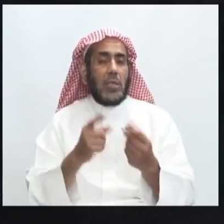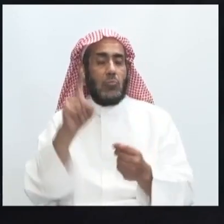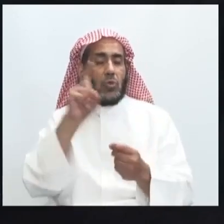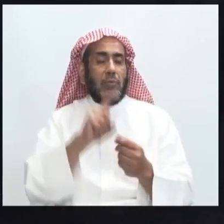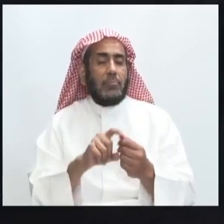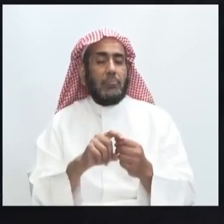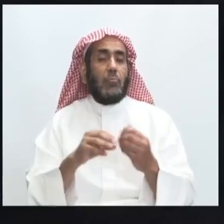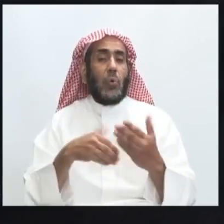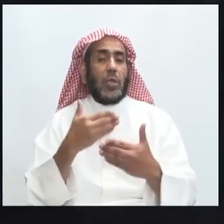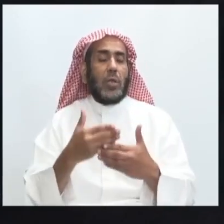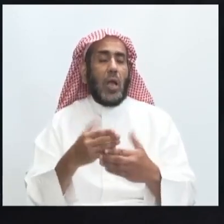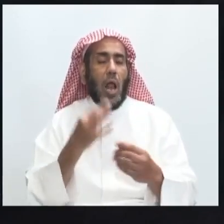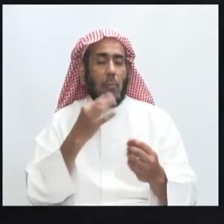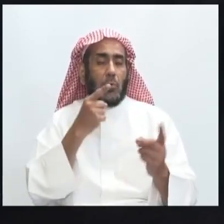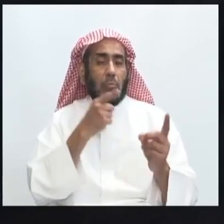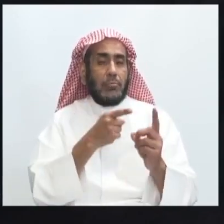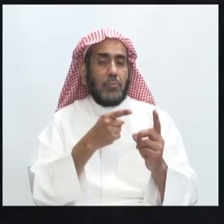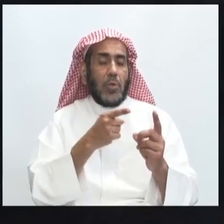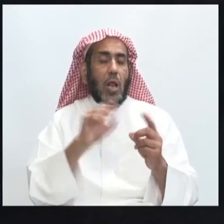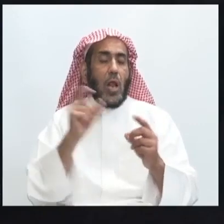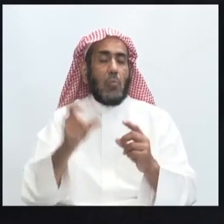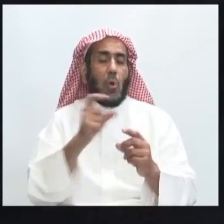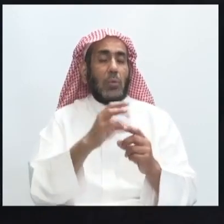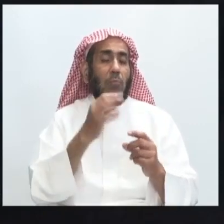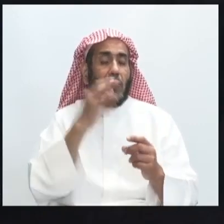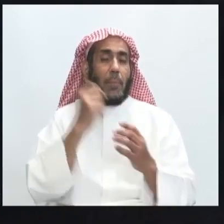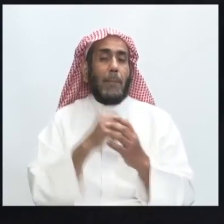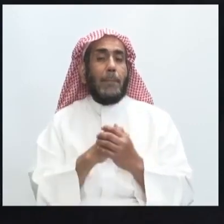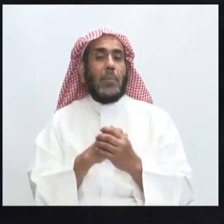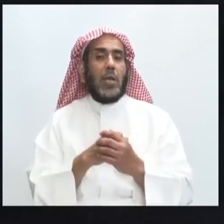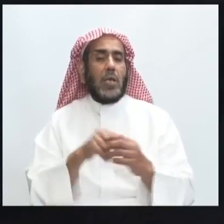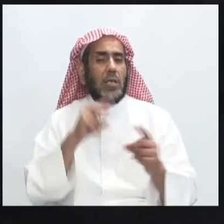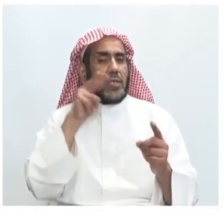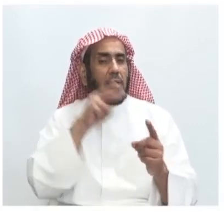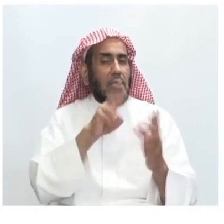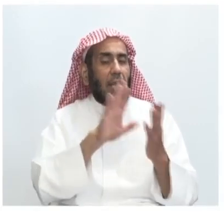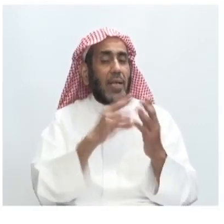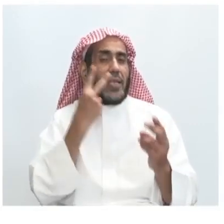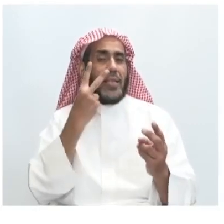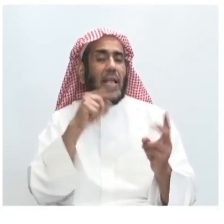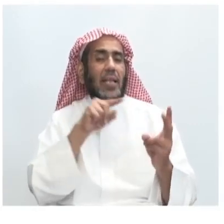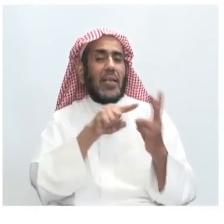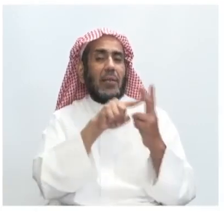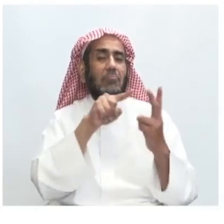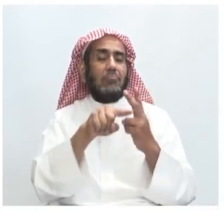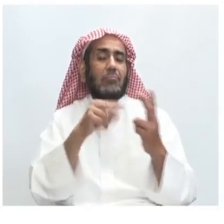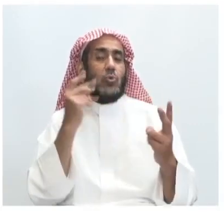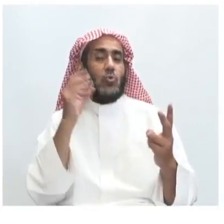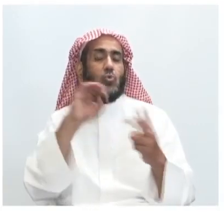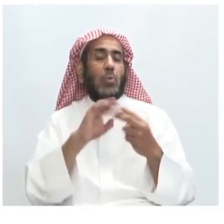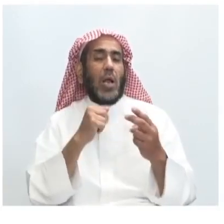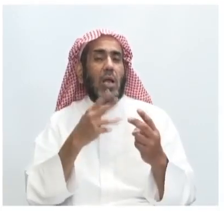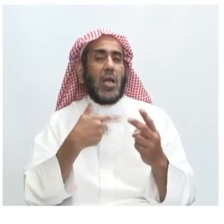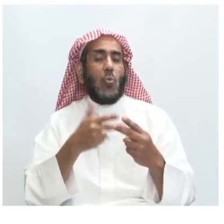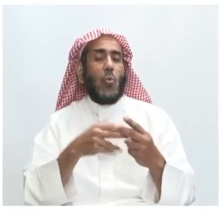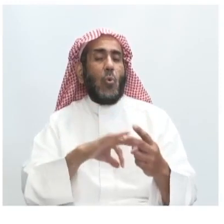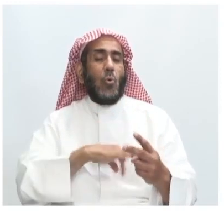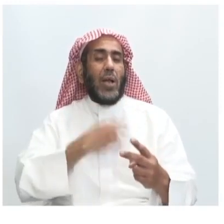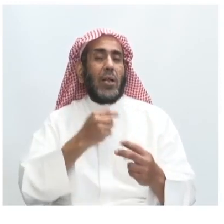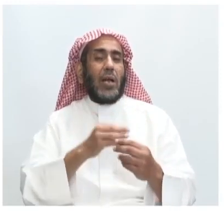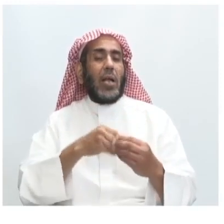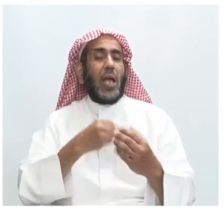وايضا المطلوب منه او المخاطب في الفهم حين تلتقي باثنين من زملائك ينويان القيام